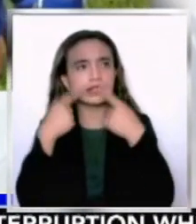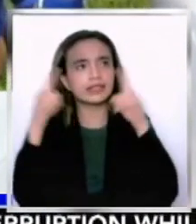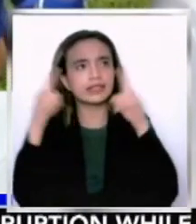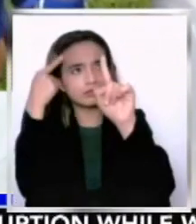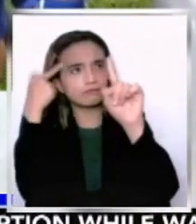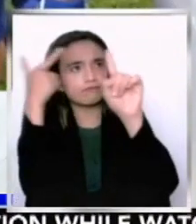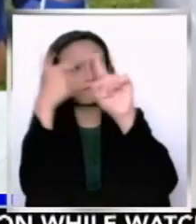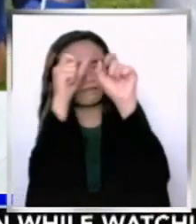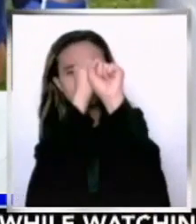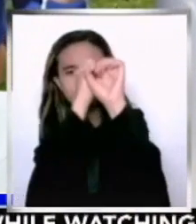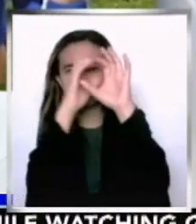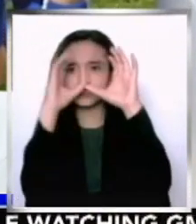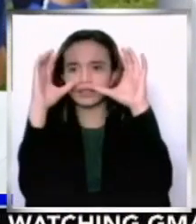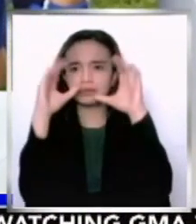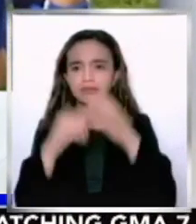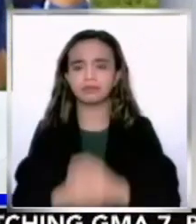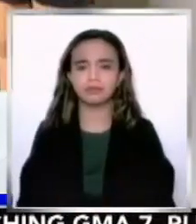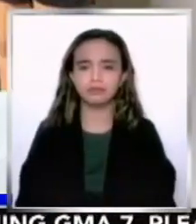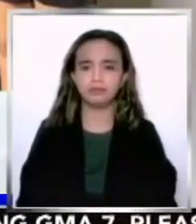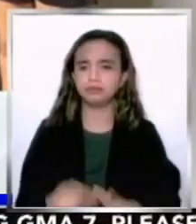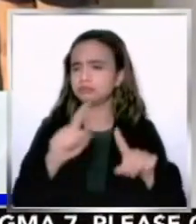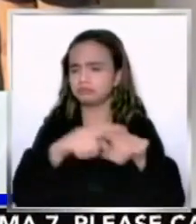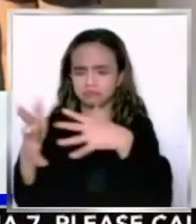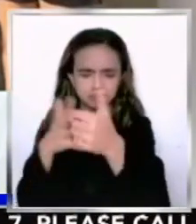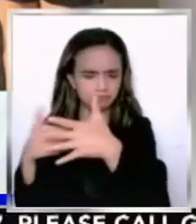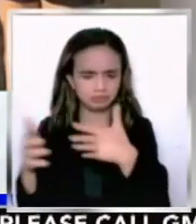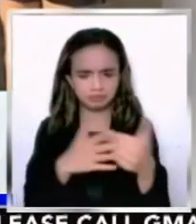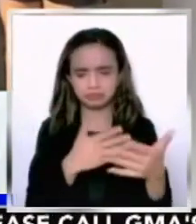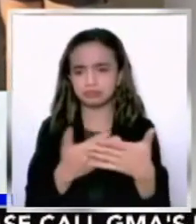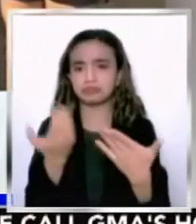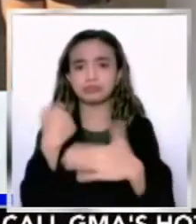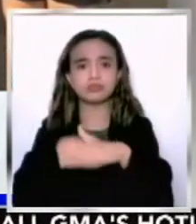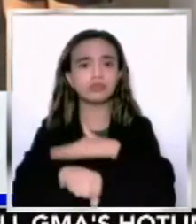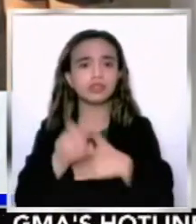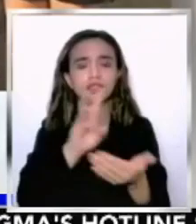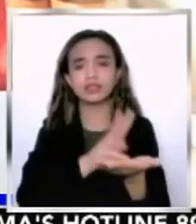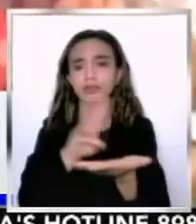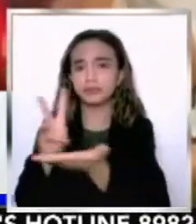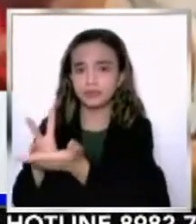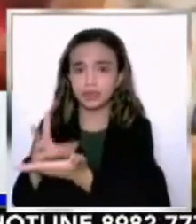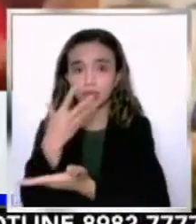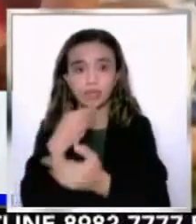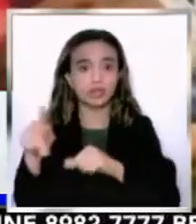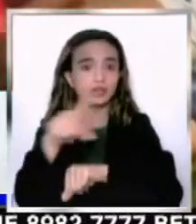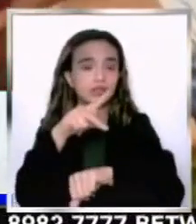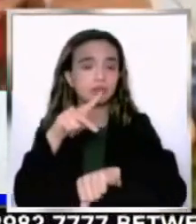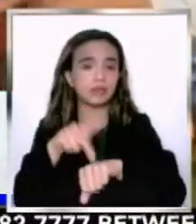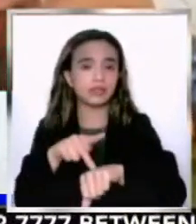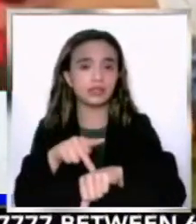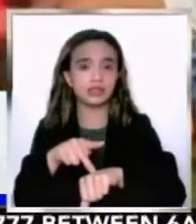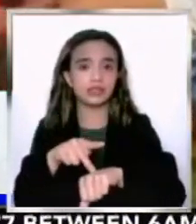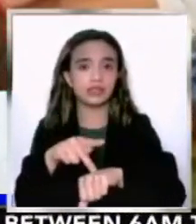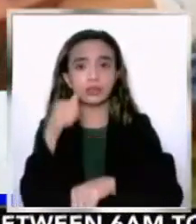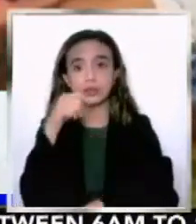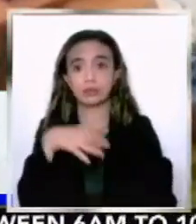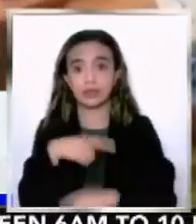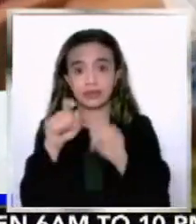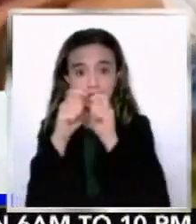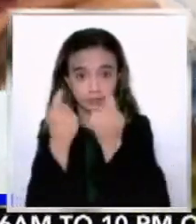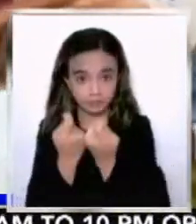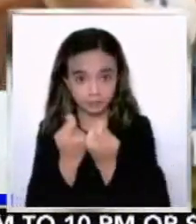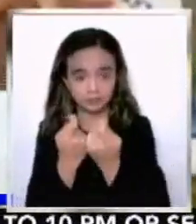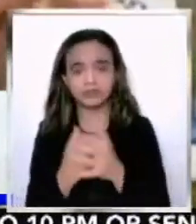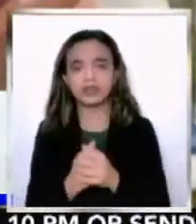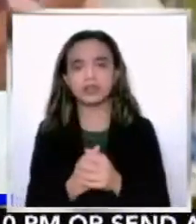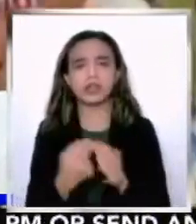sa iba't ibang bahagi ng mundo ipinanganak ang mga miyembro ng Philippine Women's National Team, may isang bagay na nagbuklod